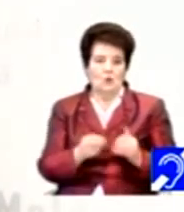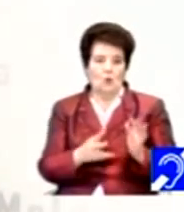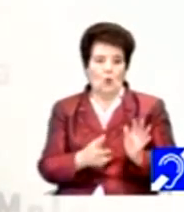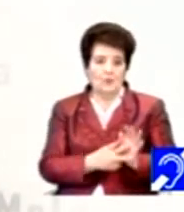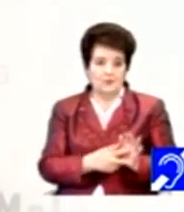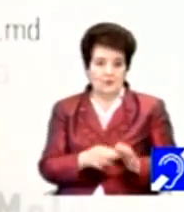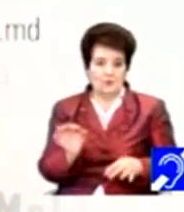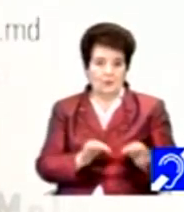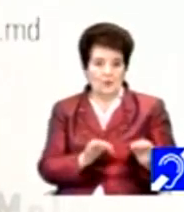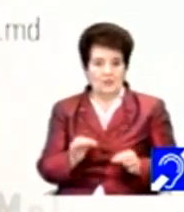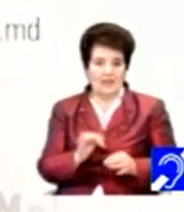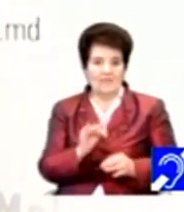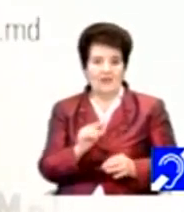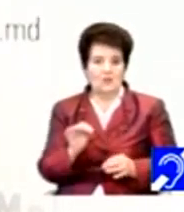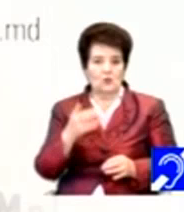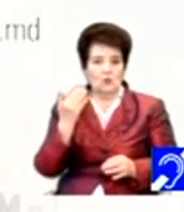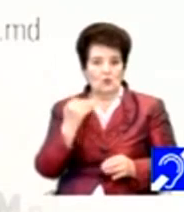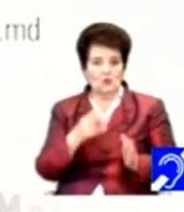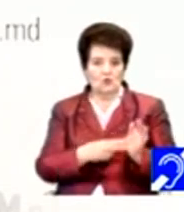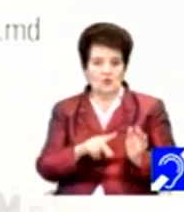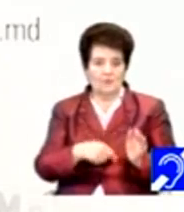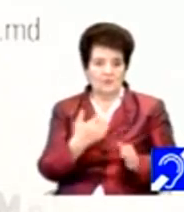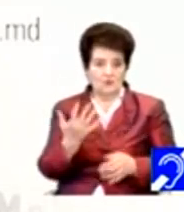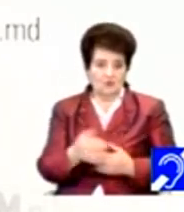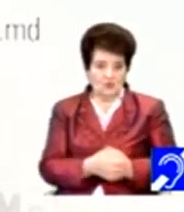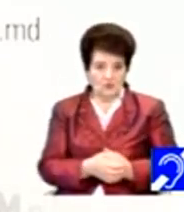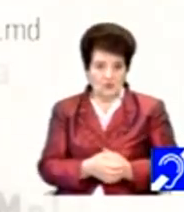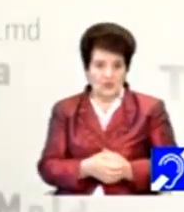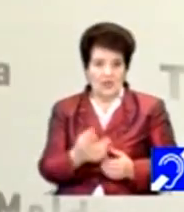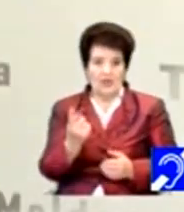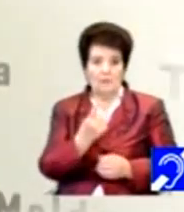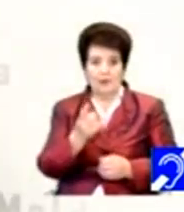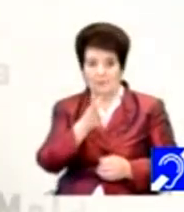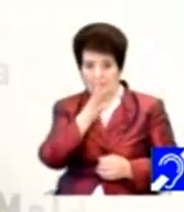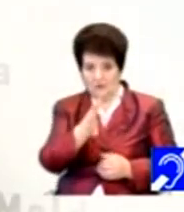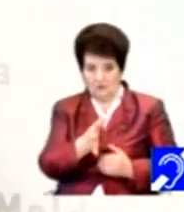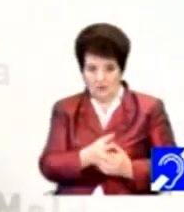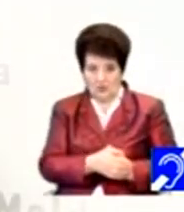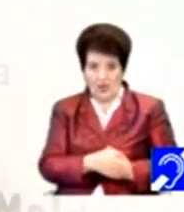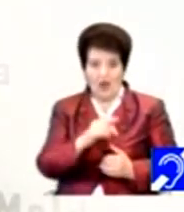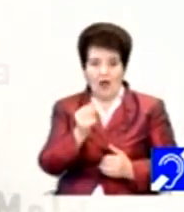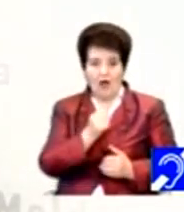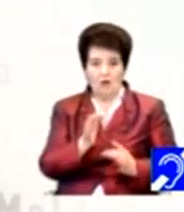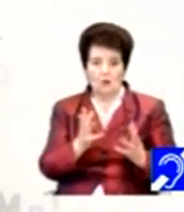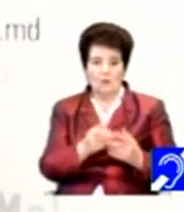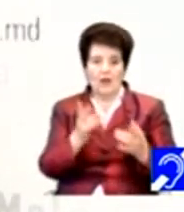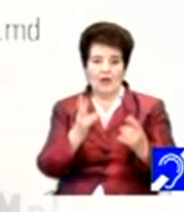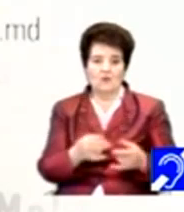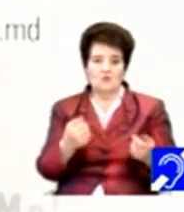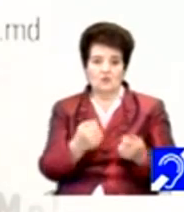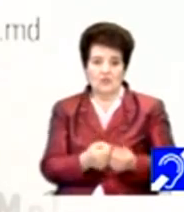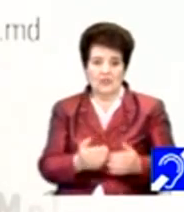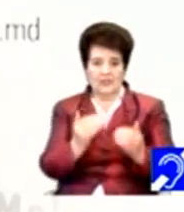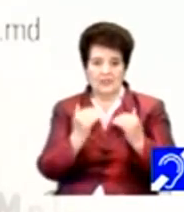18%, iar infracțiunile ușoare cu 7,5%. În primele 5 luni ale anului și numărul accidentelor rutiere este